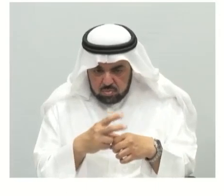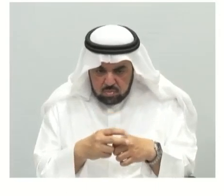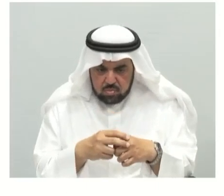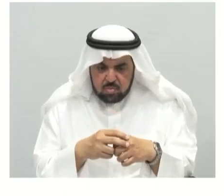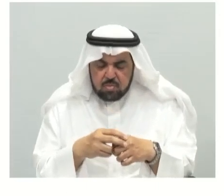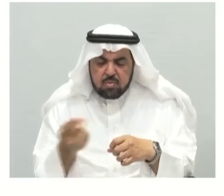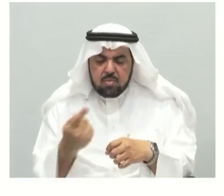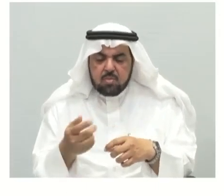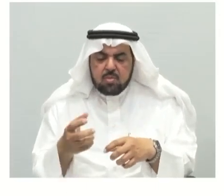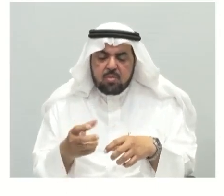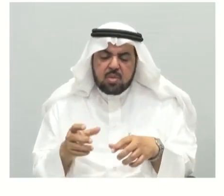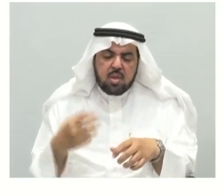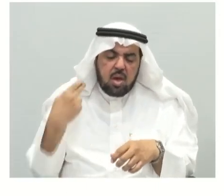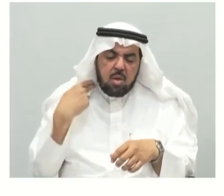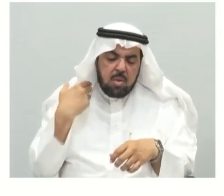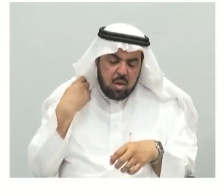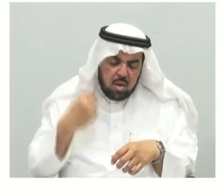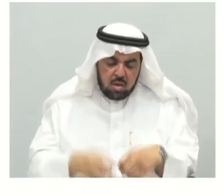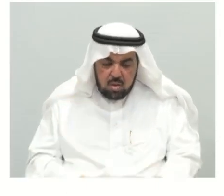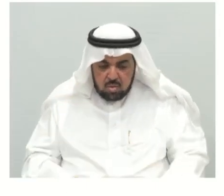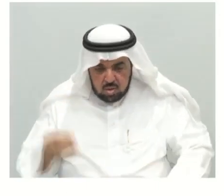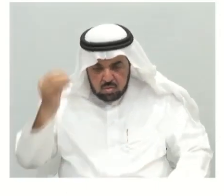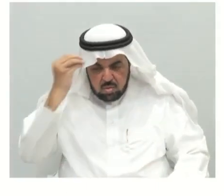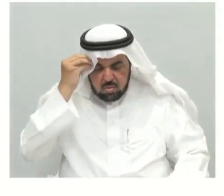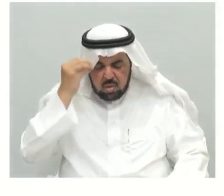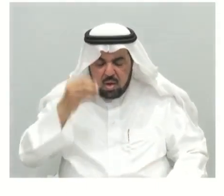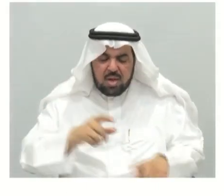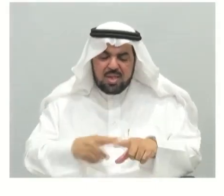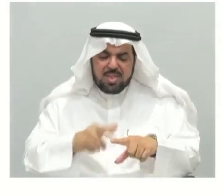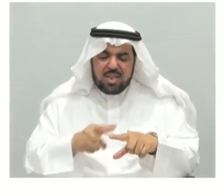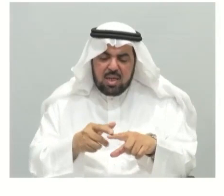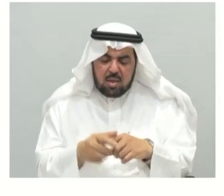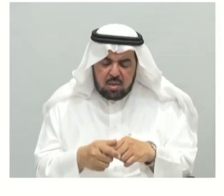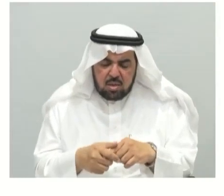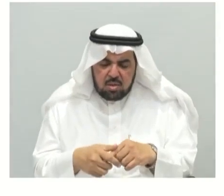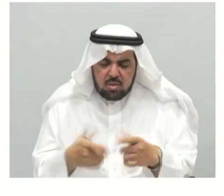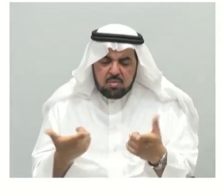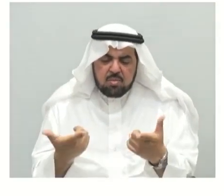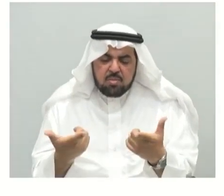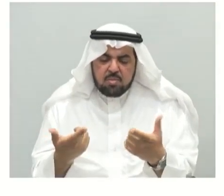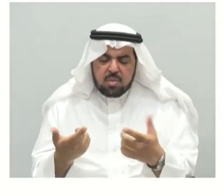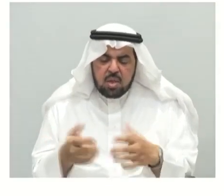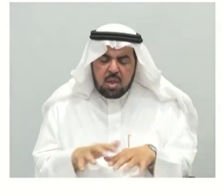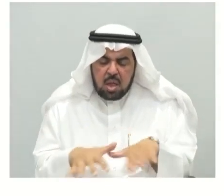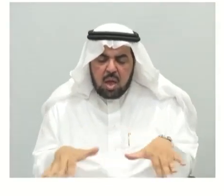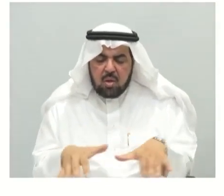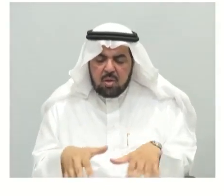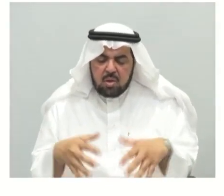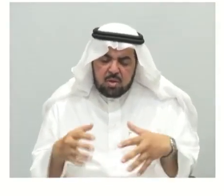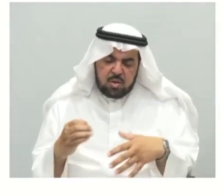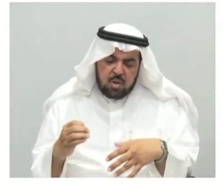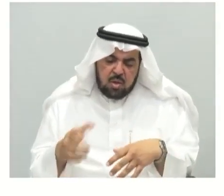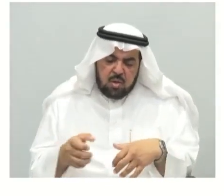1 ع وبناء على معلوماتك عن القشريات ما التكيفات التي مكنت جراد